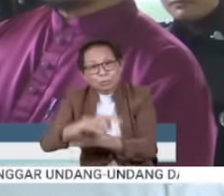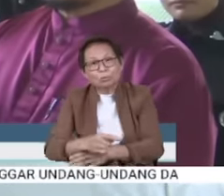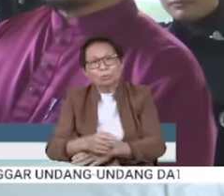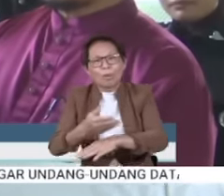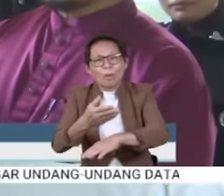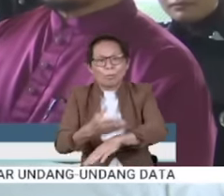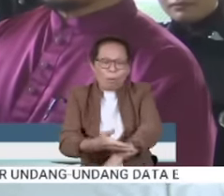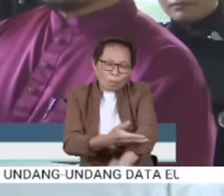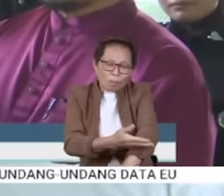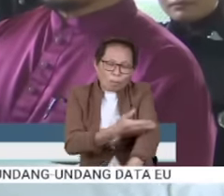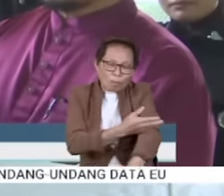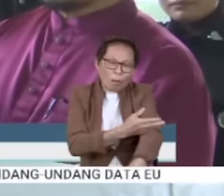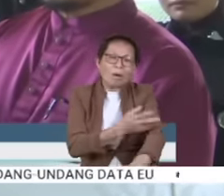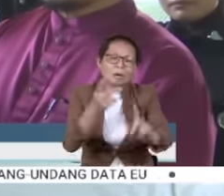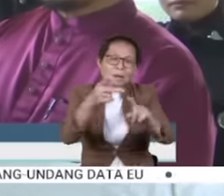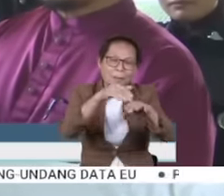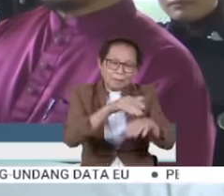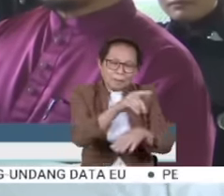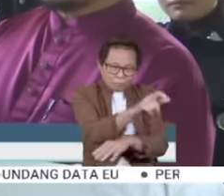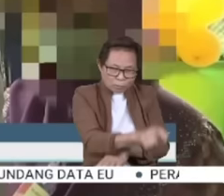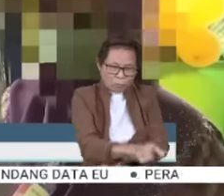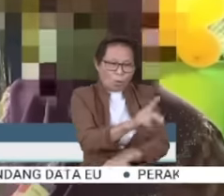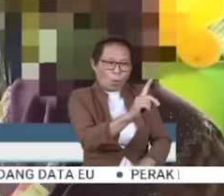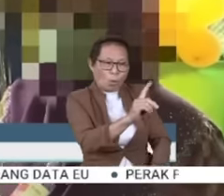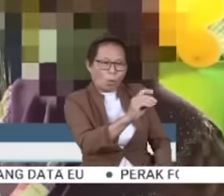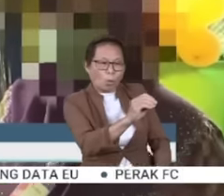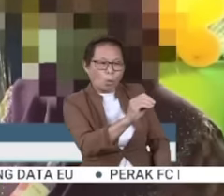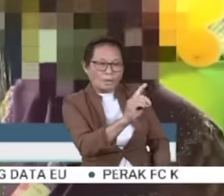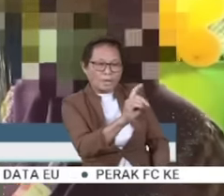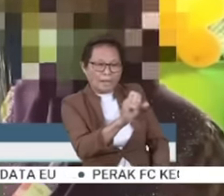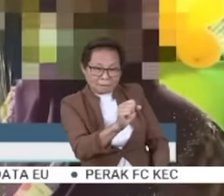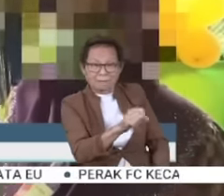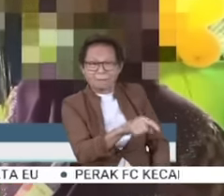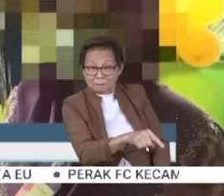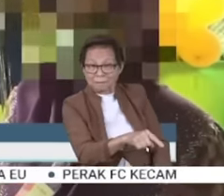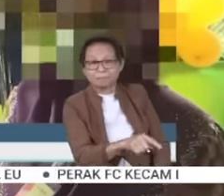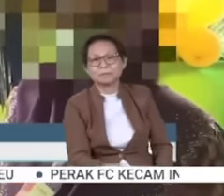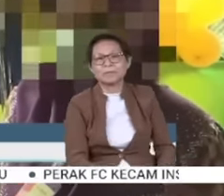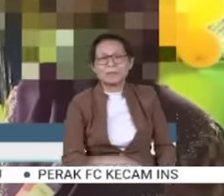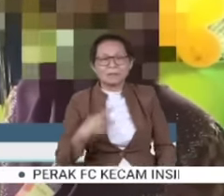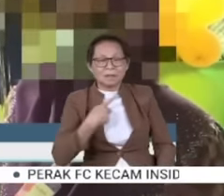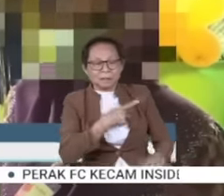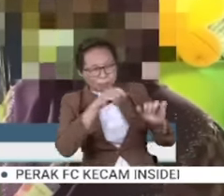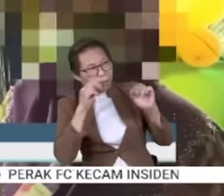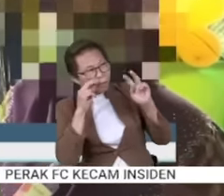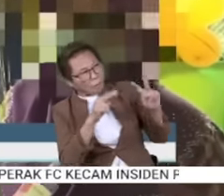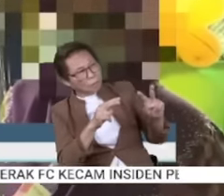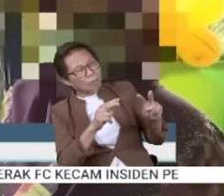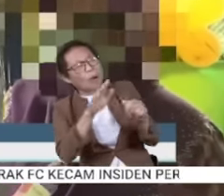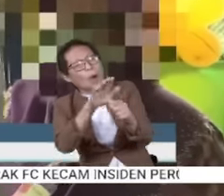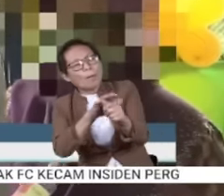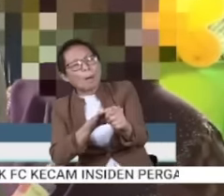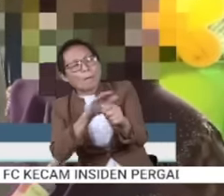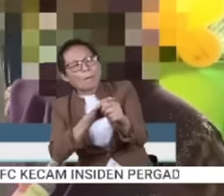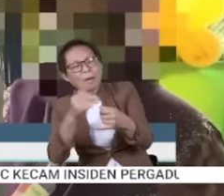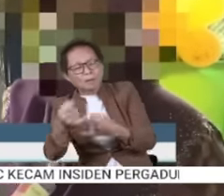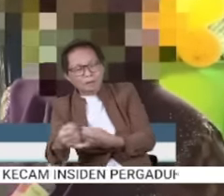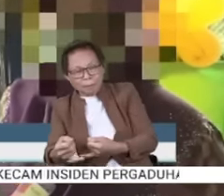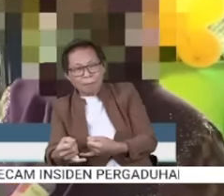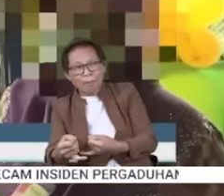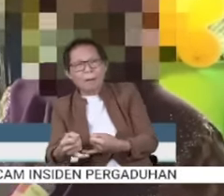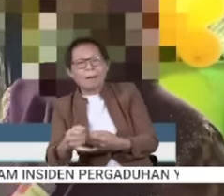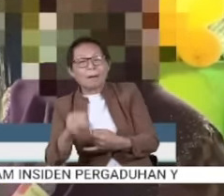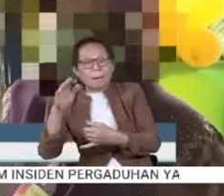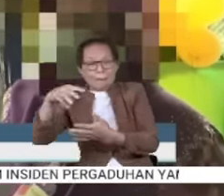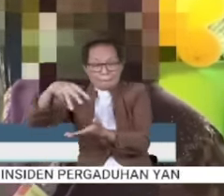kepada para Audi SD di sini kami dapat melihat keprihatinan pihak penjara